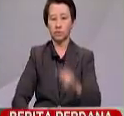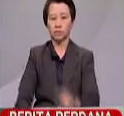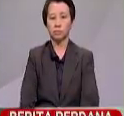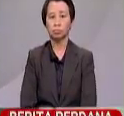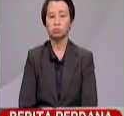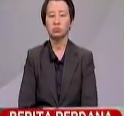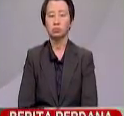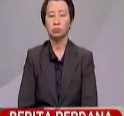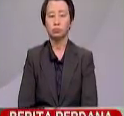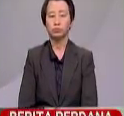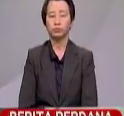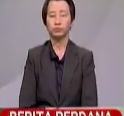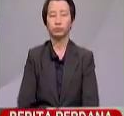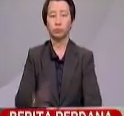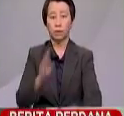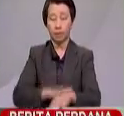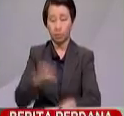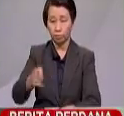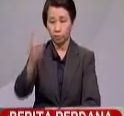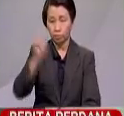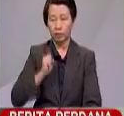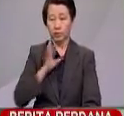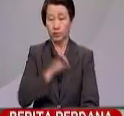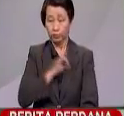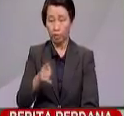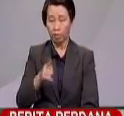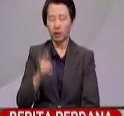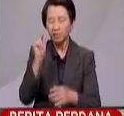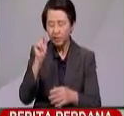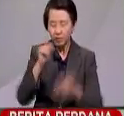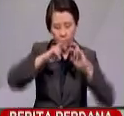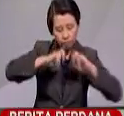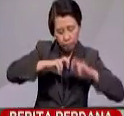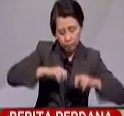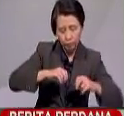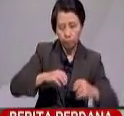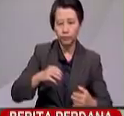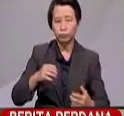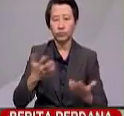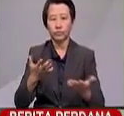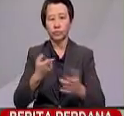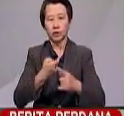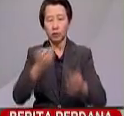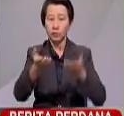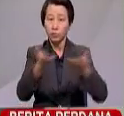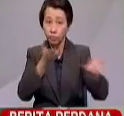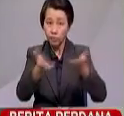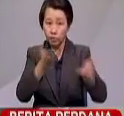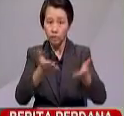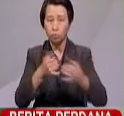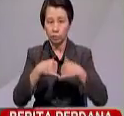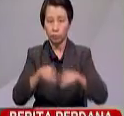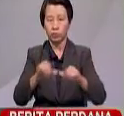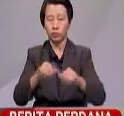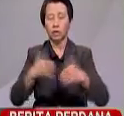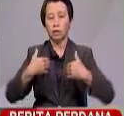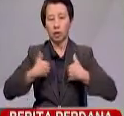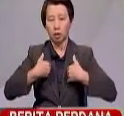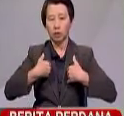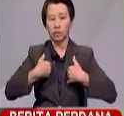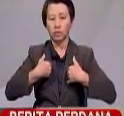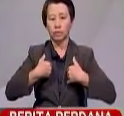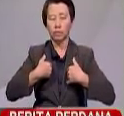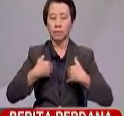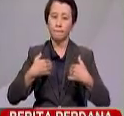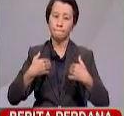Tapi dalam hal yang sama, ada masih ada sedikit lagi kajian, ada servis-servis yang masih lagi ada